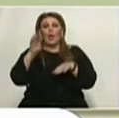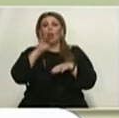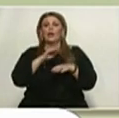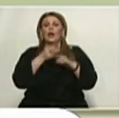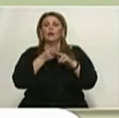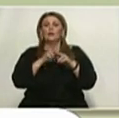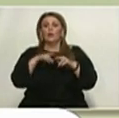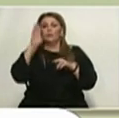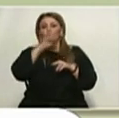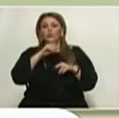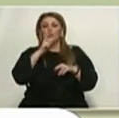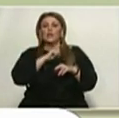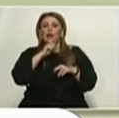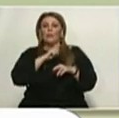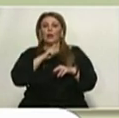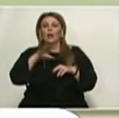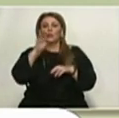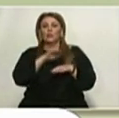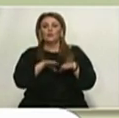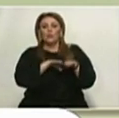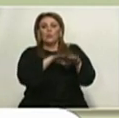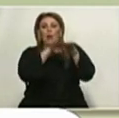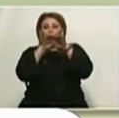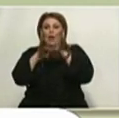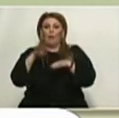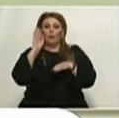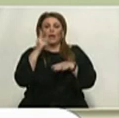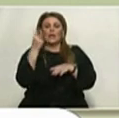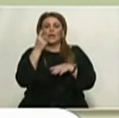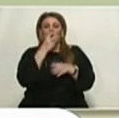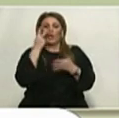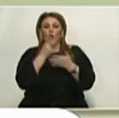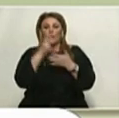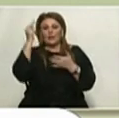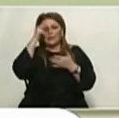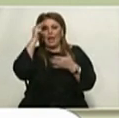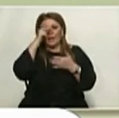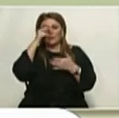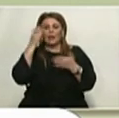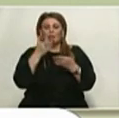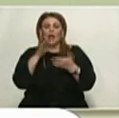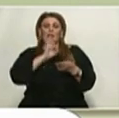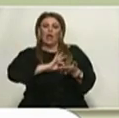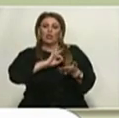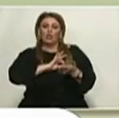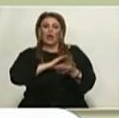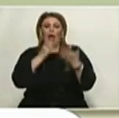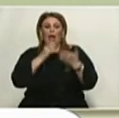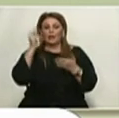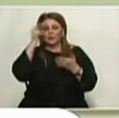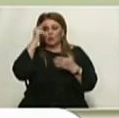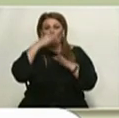tələbələrimiz təqaüd almaqda bərabər hüquqa malik olacaqlar. Yeganə göstərici təhsilin nəticələridir. Əgər təhsil